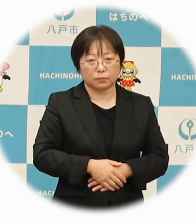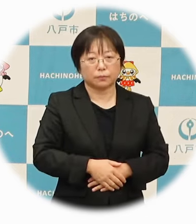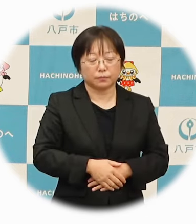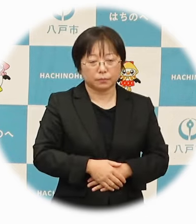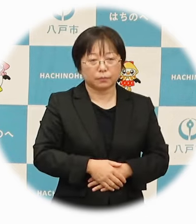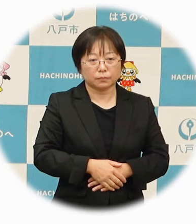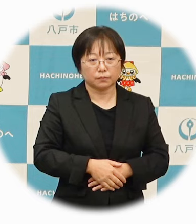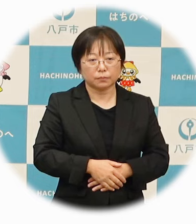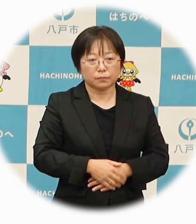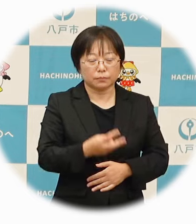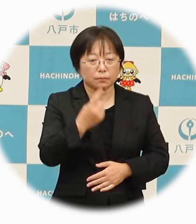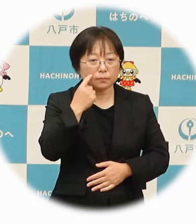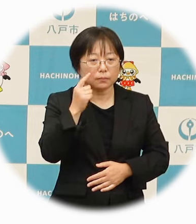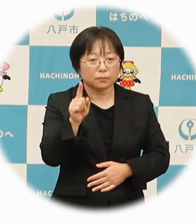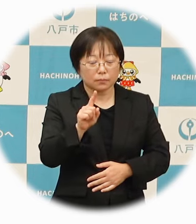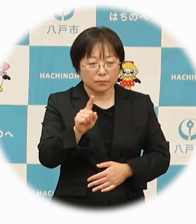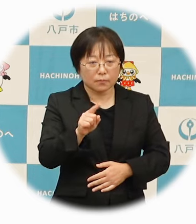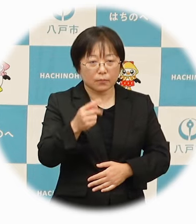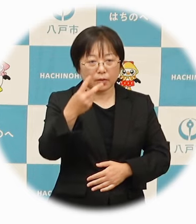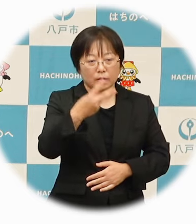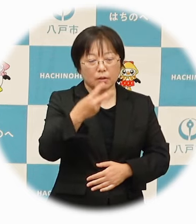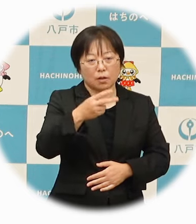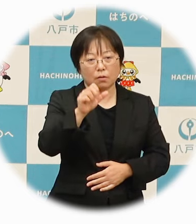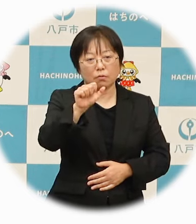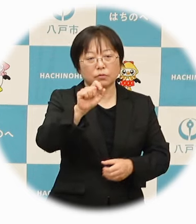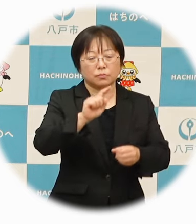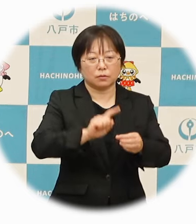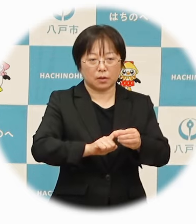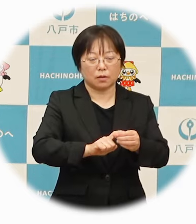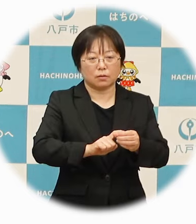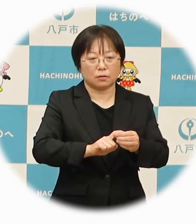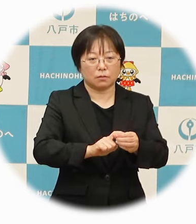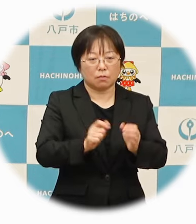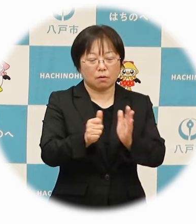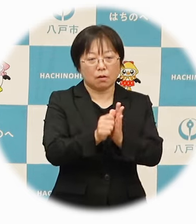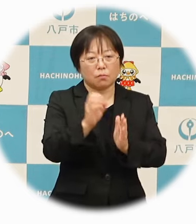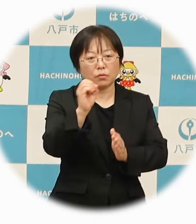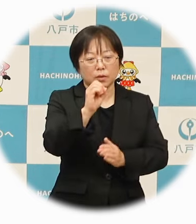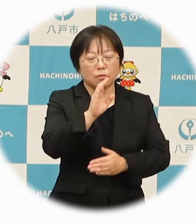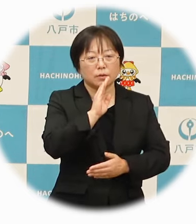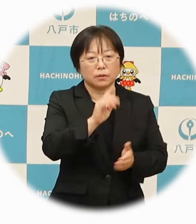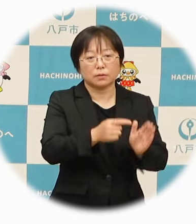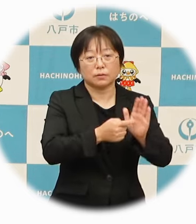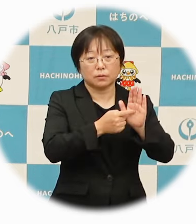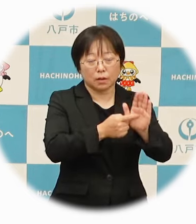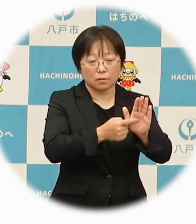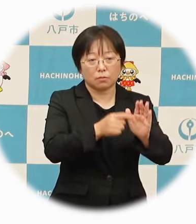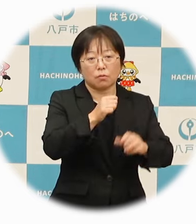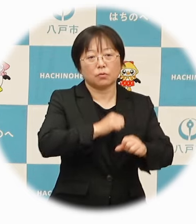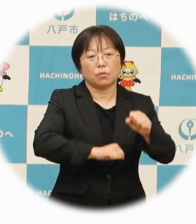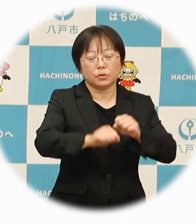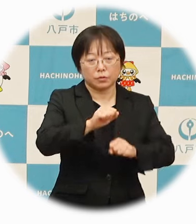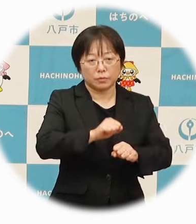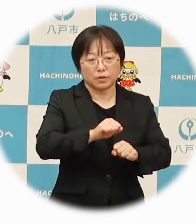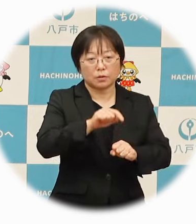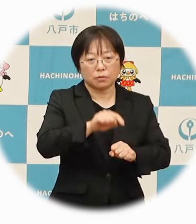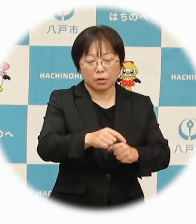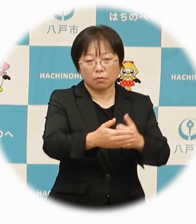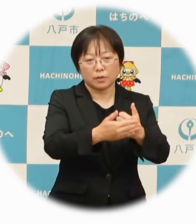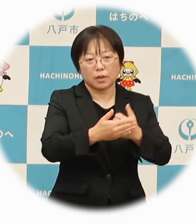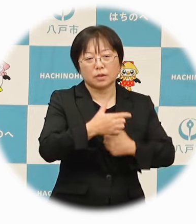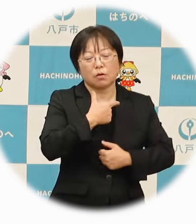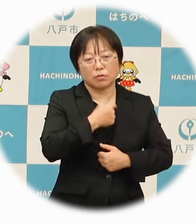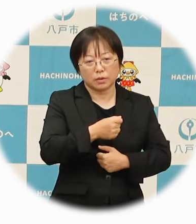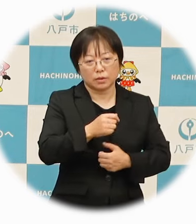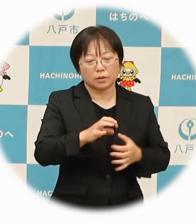。2つ目は2050年カーボンニュートラル実現に向けた取り組みへの支援及び連